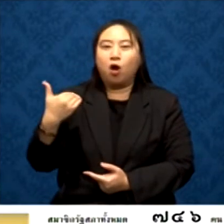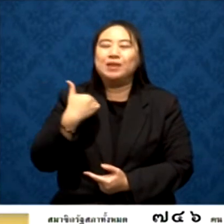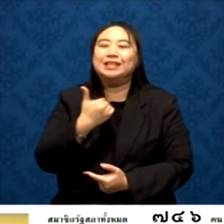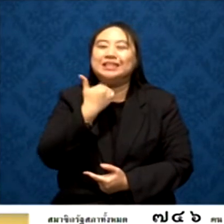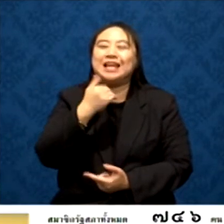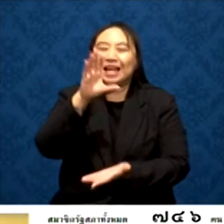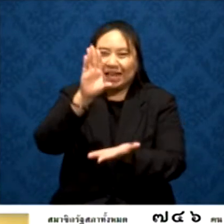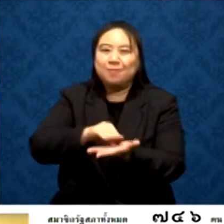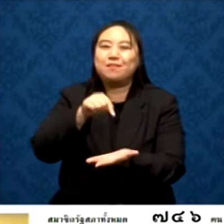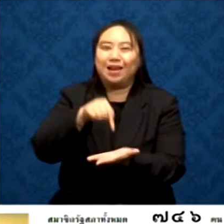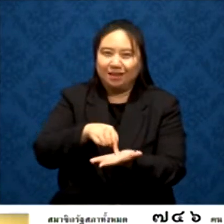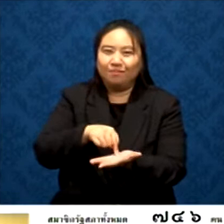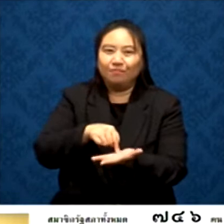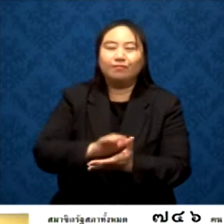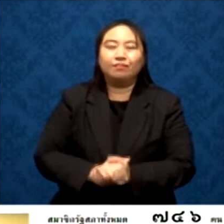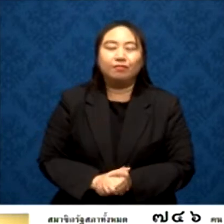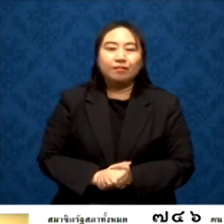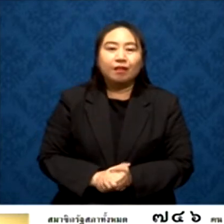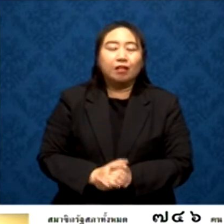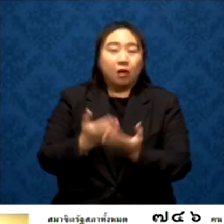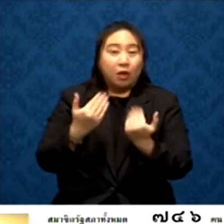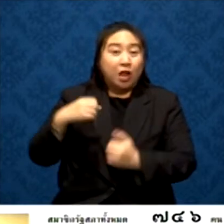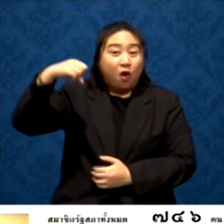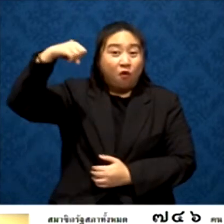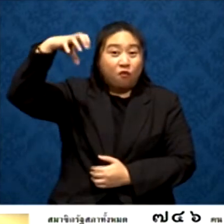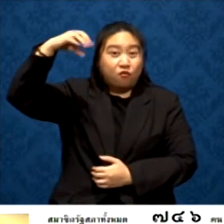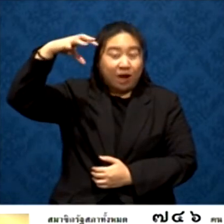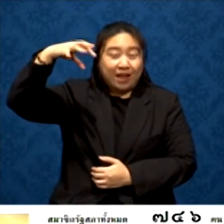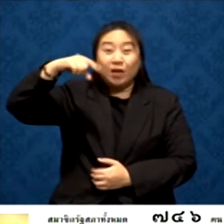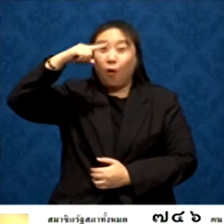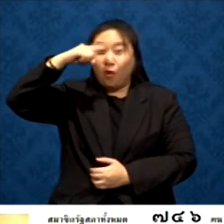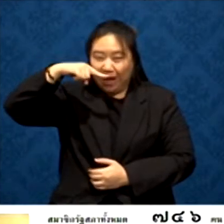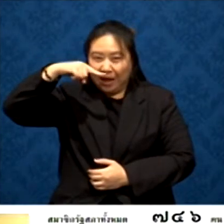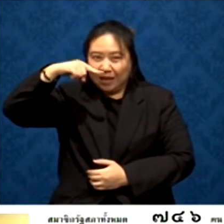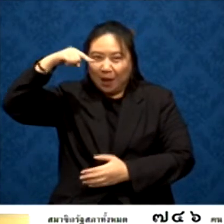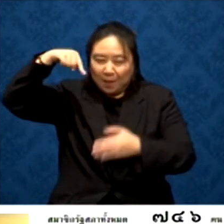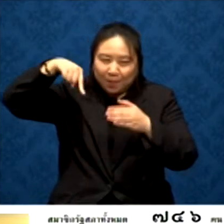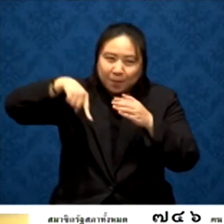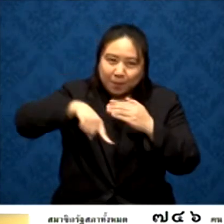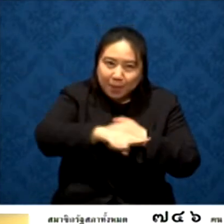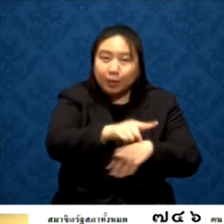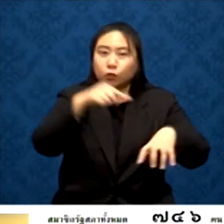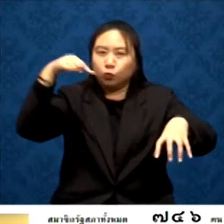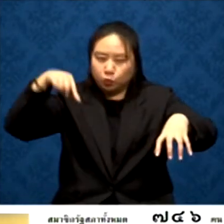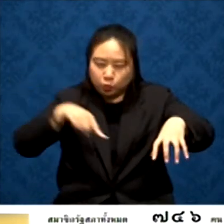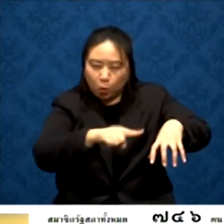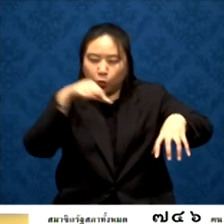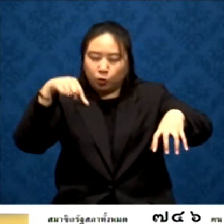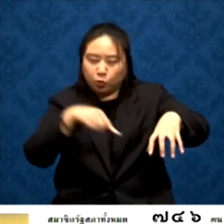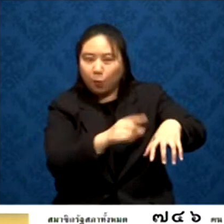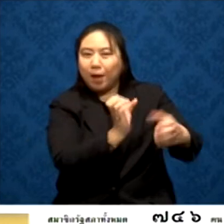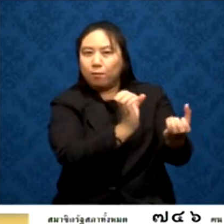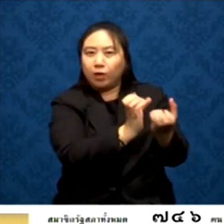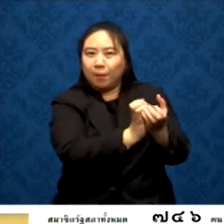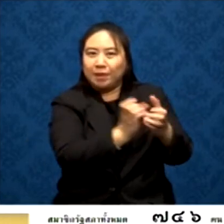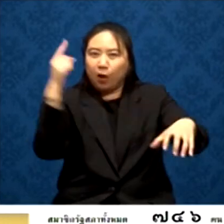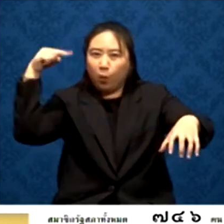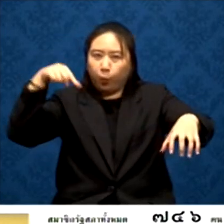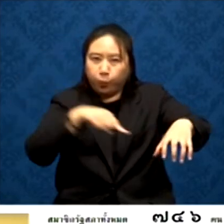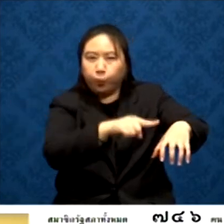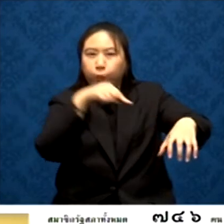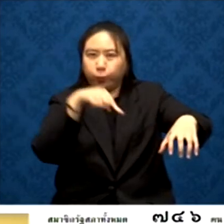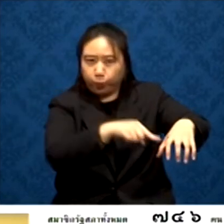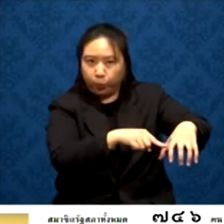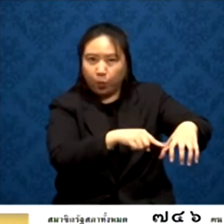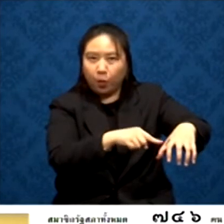ไฟฟ้าของบ้านเราจะถูกนำไปหล่อเลี้ยงบ่อนการพนันในช่วงตลอดเวลาที่ผ่านมาประเทศไทยของ